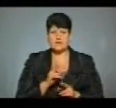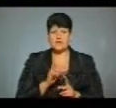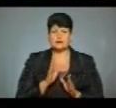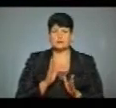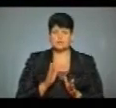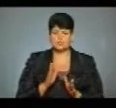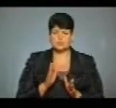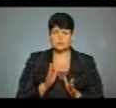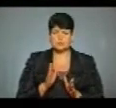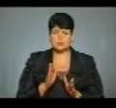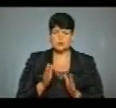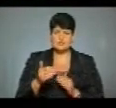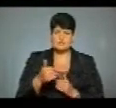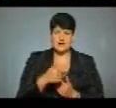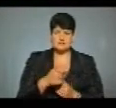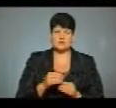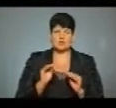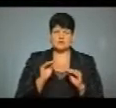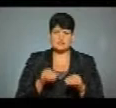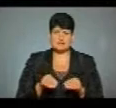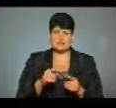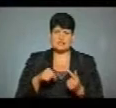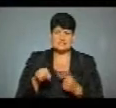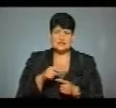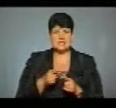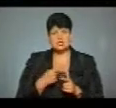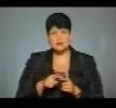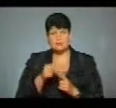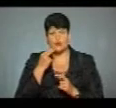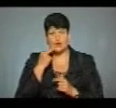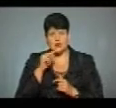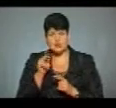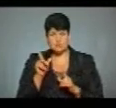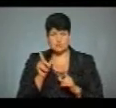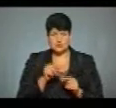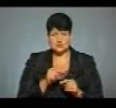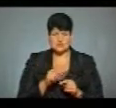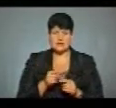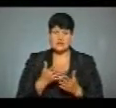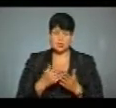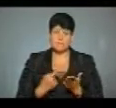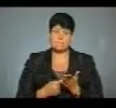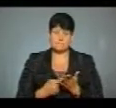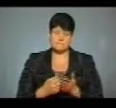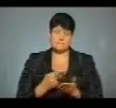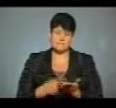здійснювати розв'язка при встановленні кільця, чи покращить проїзд транспорту. Після того, як